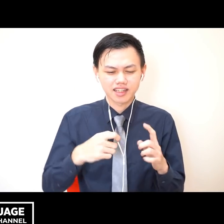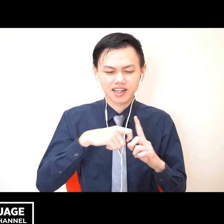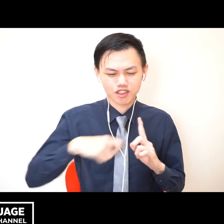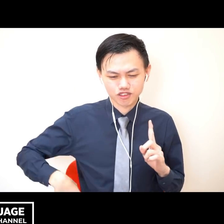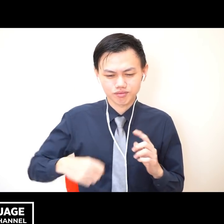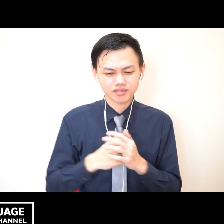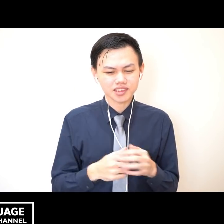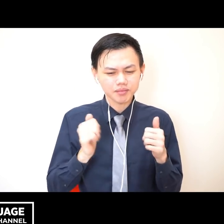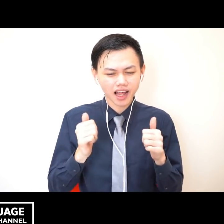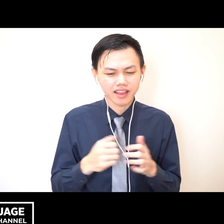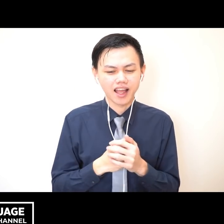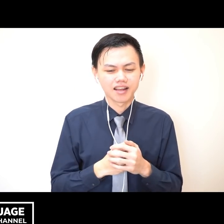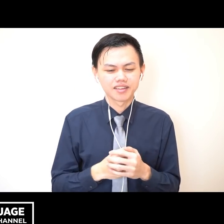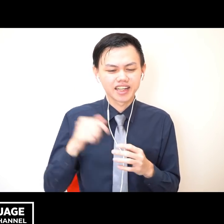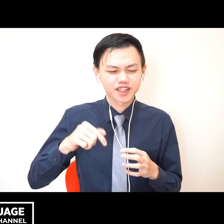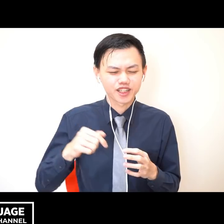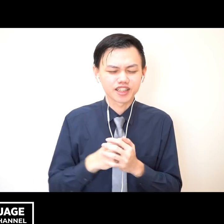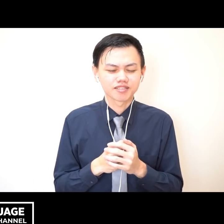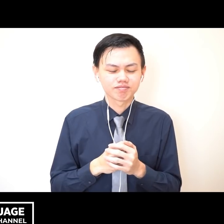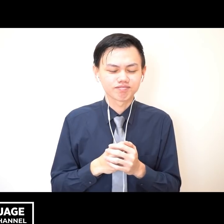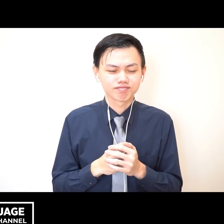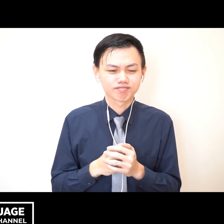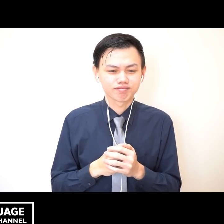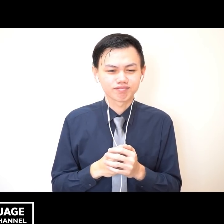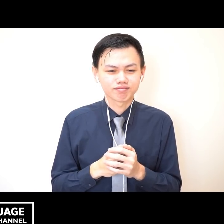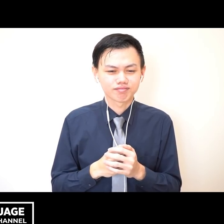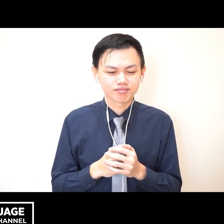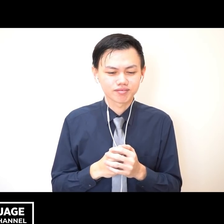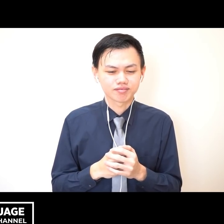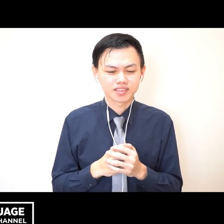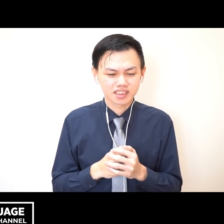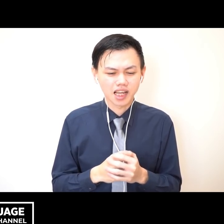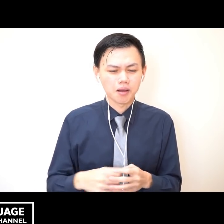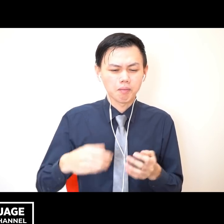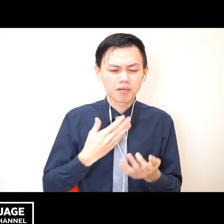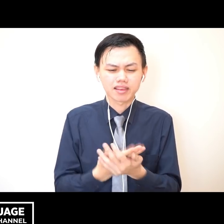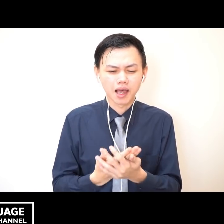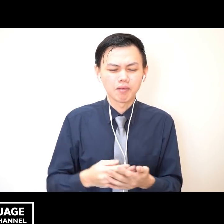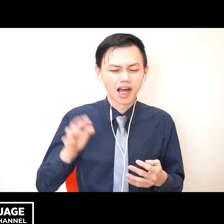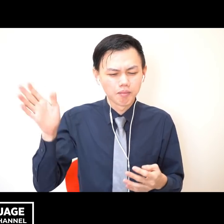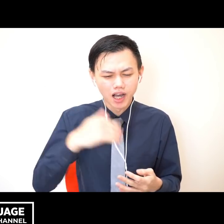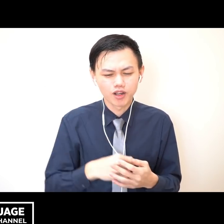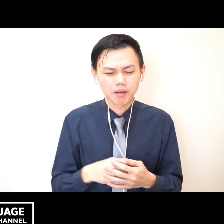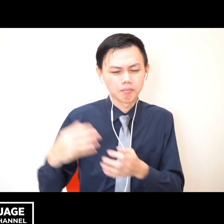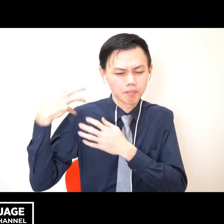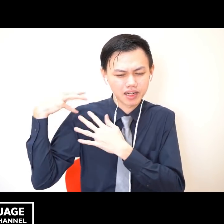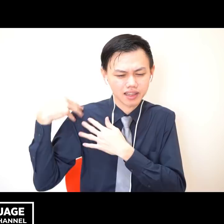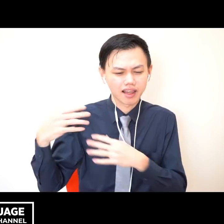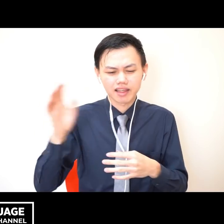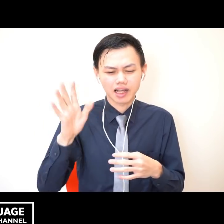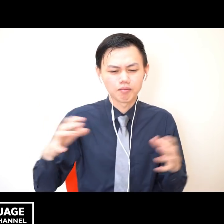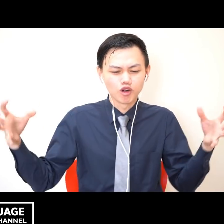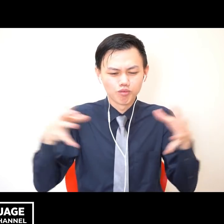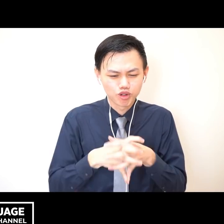beroperasi karena kita dihimbau oleh pemerintah untuk tidak berkumpul. Tapi bukan berarti bahwa kita, saudara dan saya